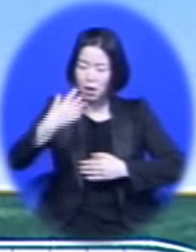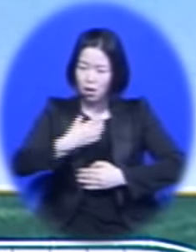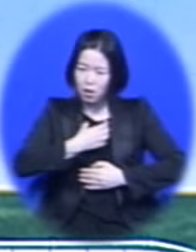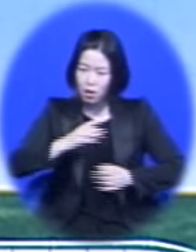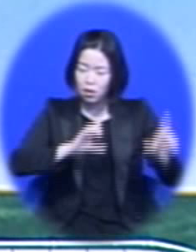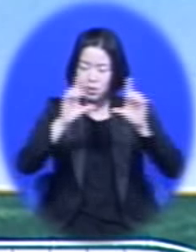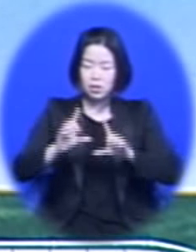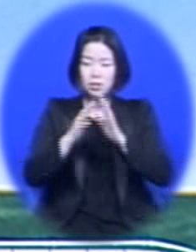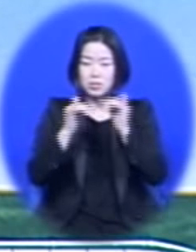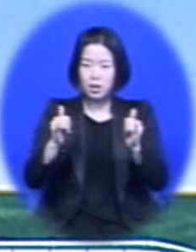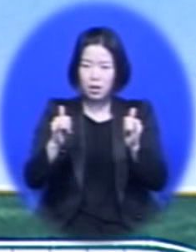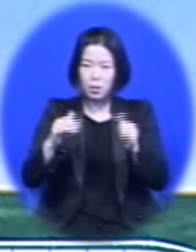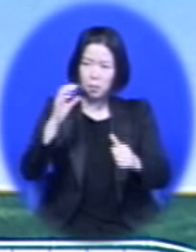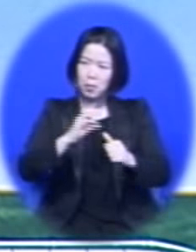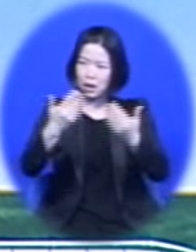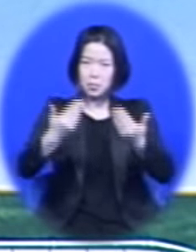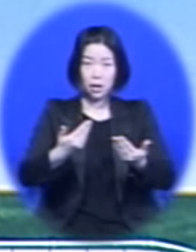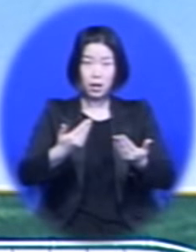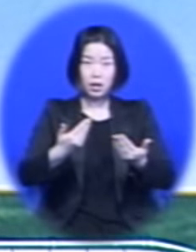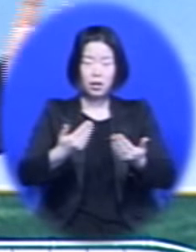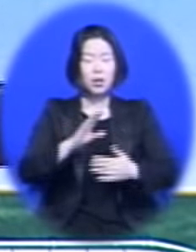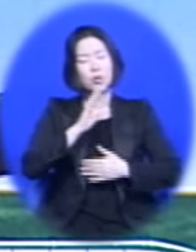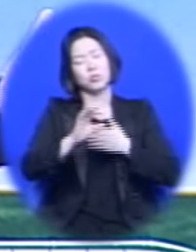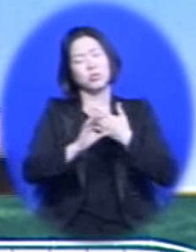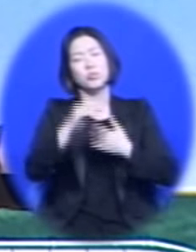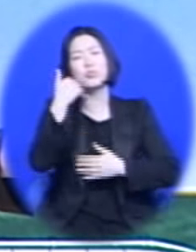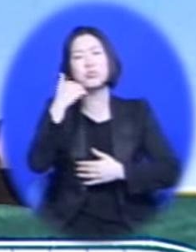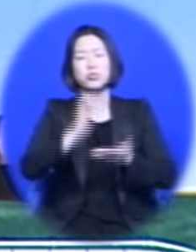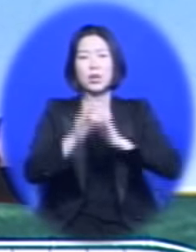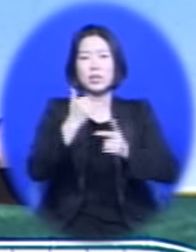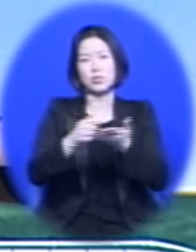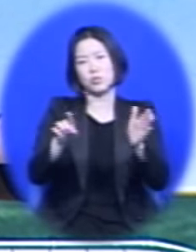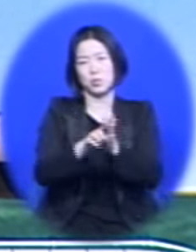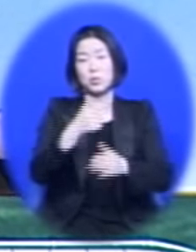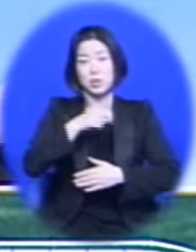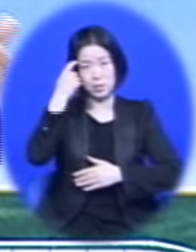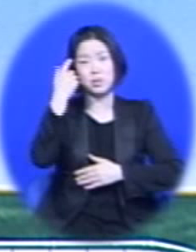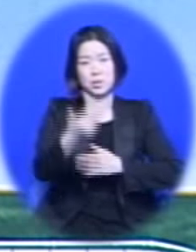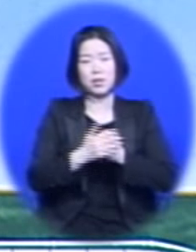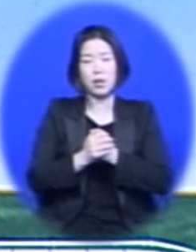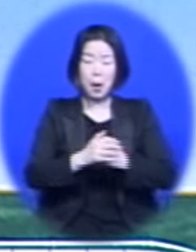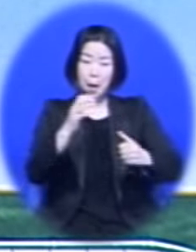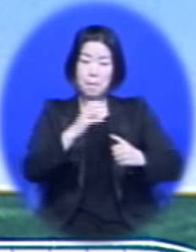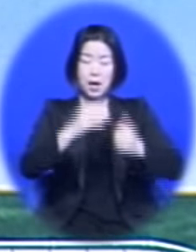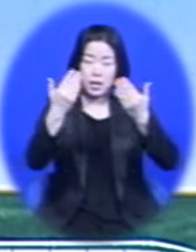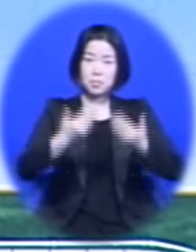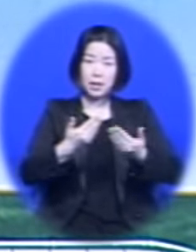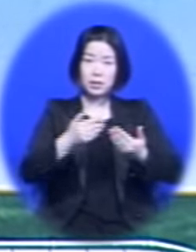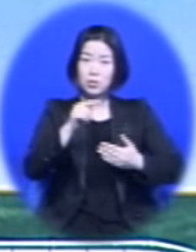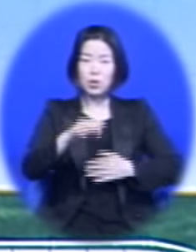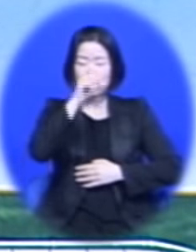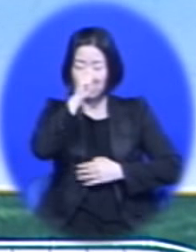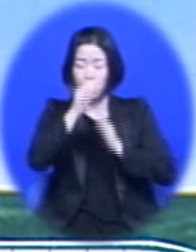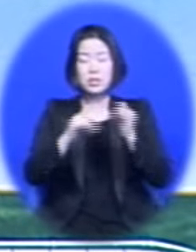자는 박해를 받을 것이다. 그러면 예수 믿고 싶은 사람이 누가 있겠습니까? 아니, 박해받는 것을 좋아할 사람이